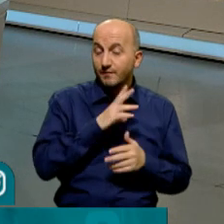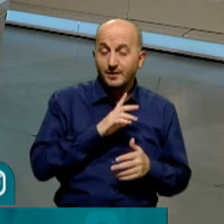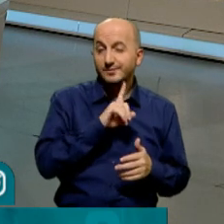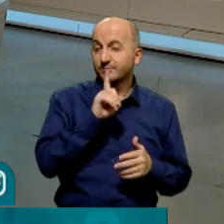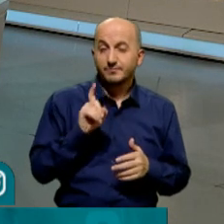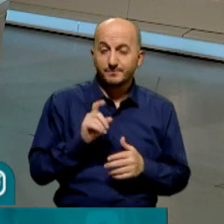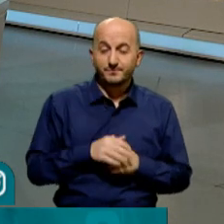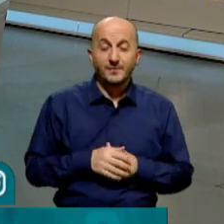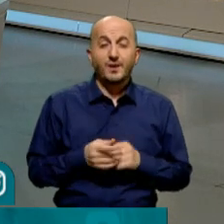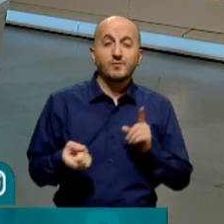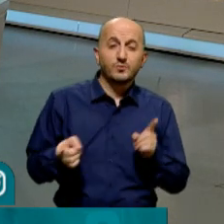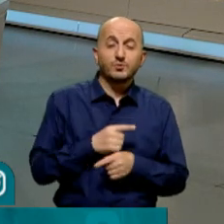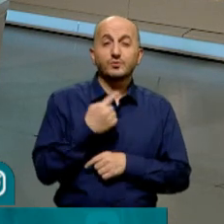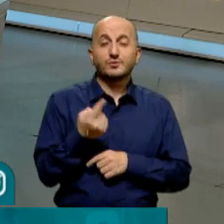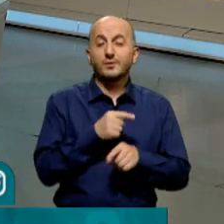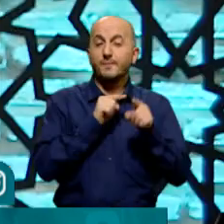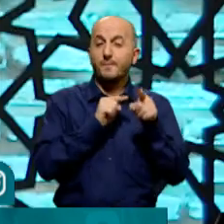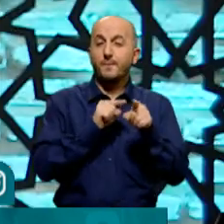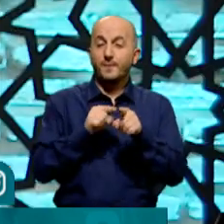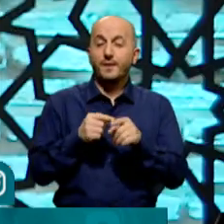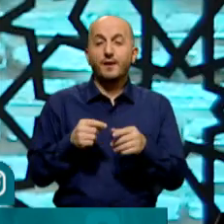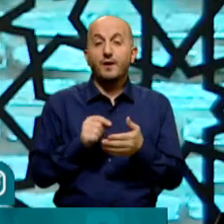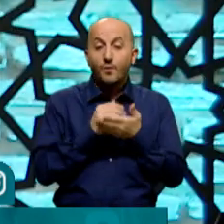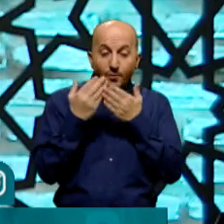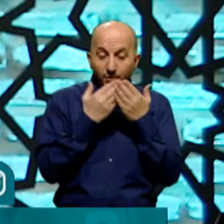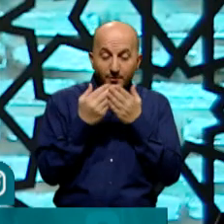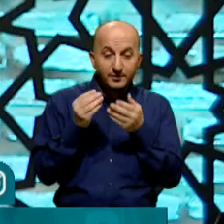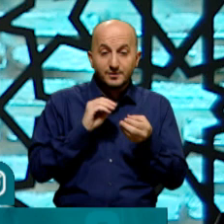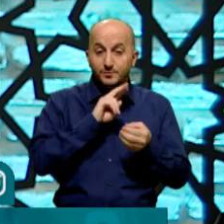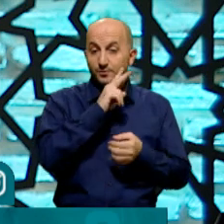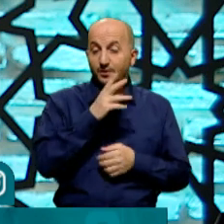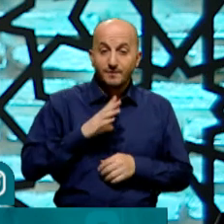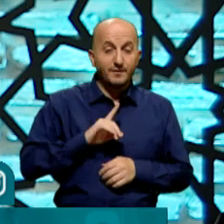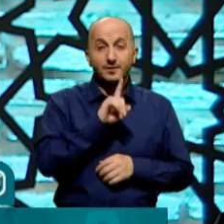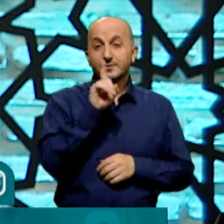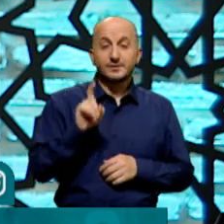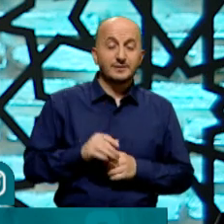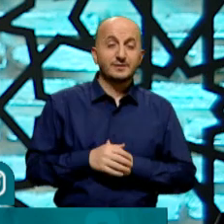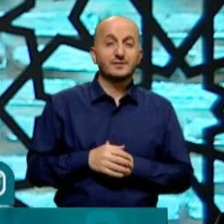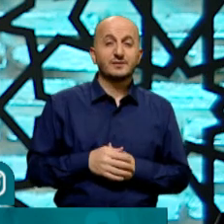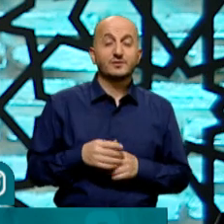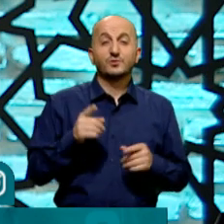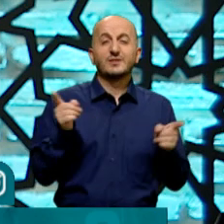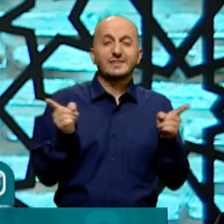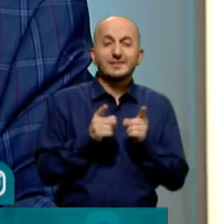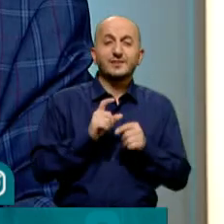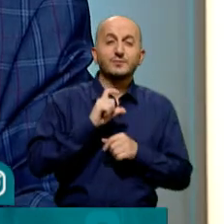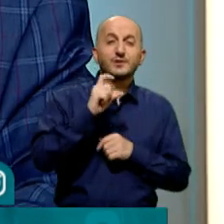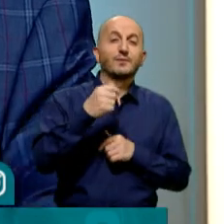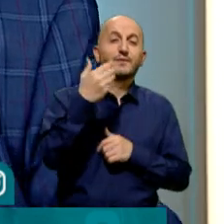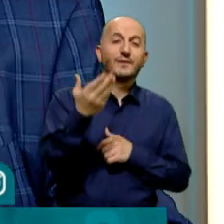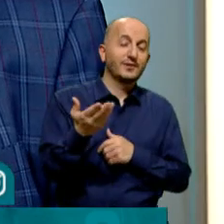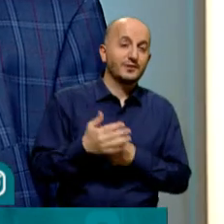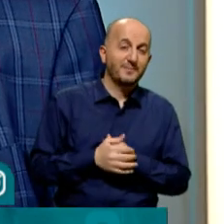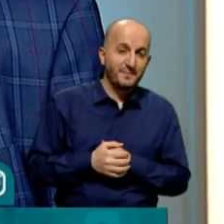mıdır? Bu tür şeyleri takip etmekte ya da yorumlarını okumakta bir mahsur var mı demiş. Şimdi ben buna çok kısa bir cevap vereceğim. Niye?